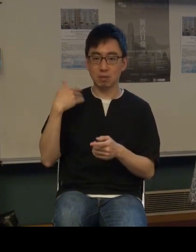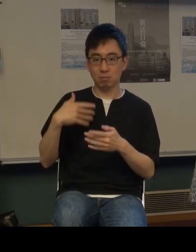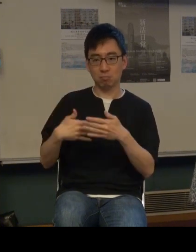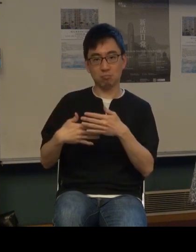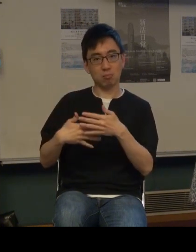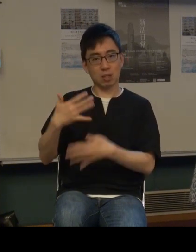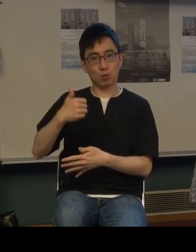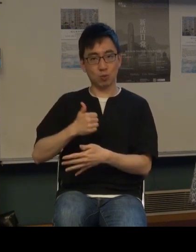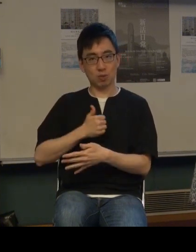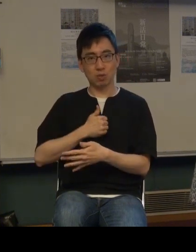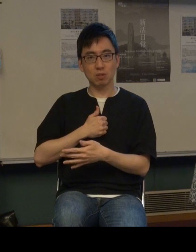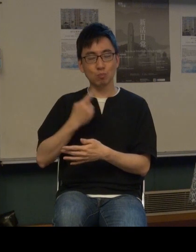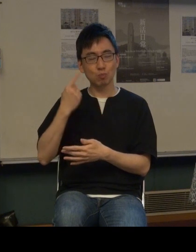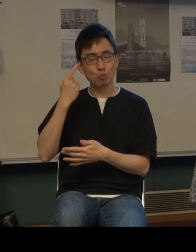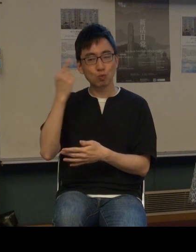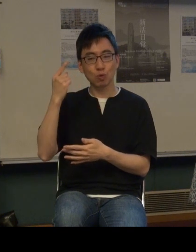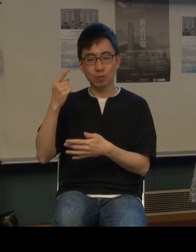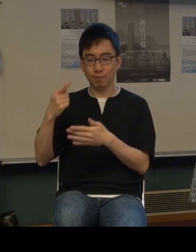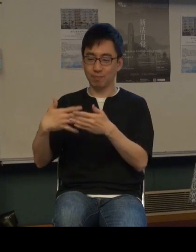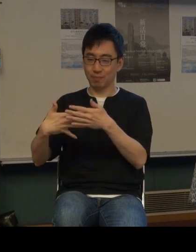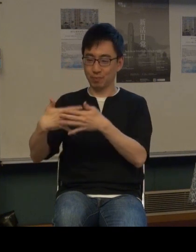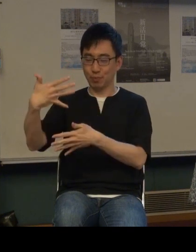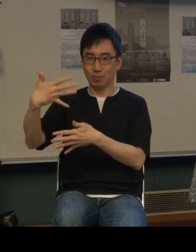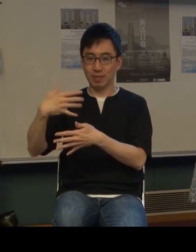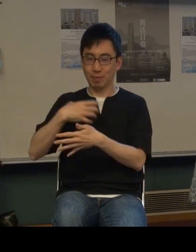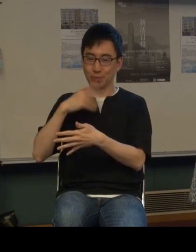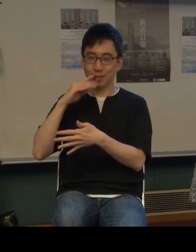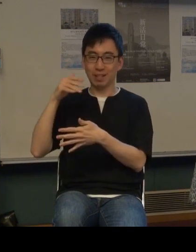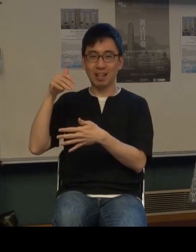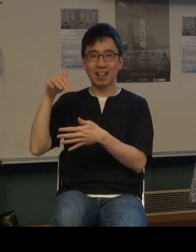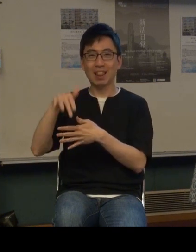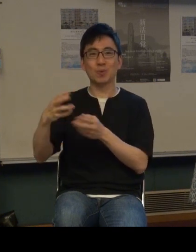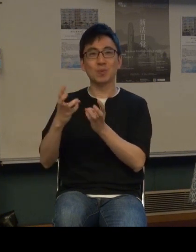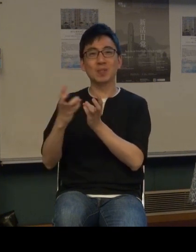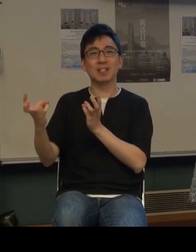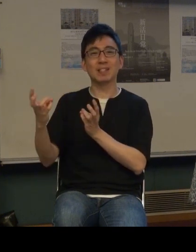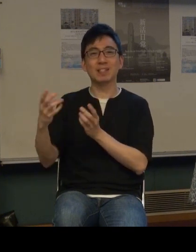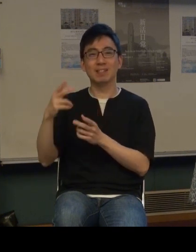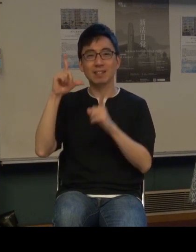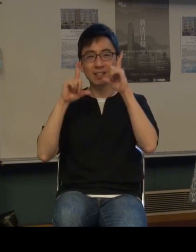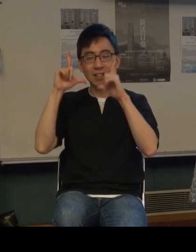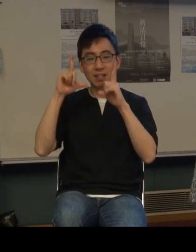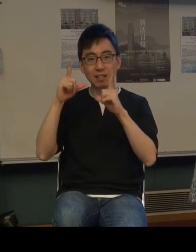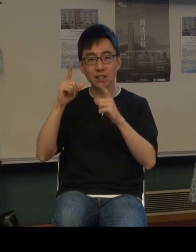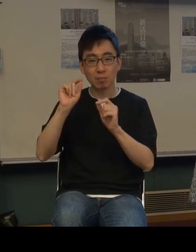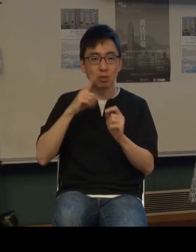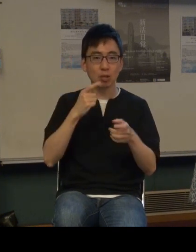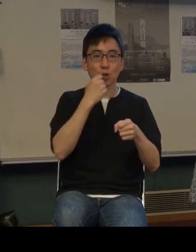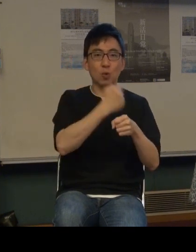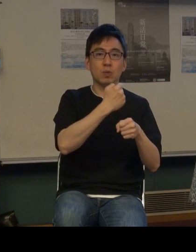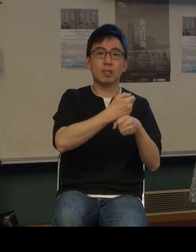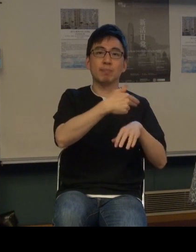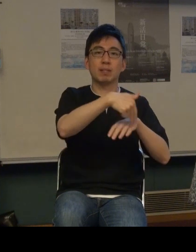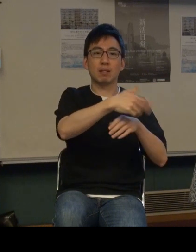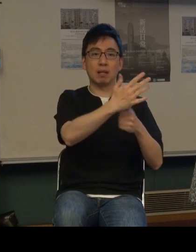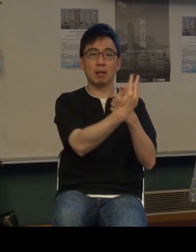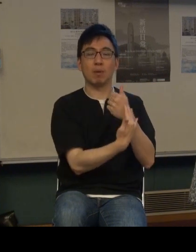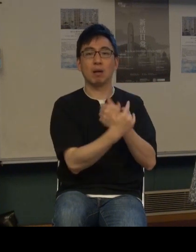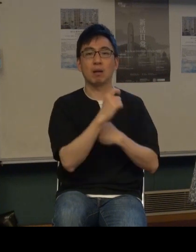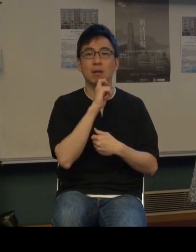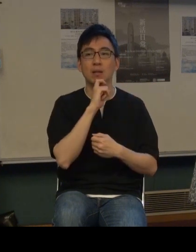咧，好想咧將個建築物咧做到好流線型，咁啊係受到咧啲工業設計嘅影響嘅，因為當時起